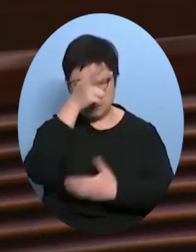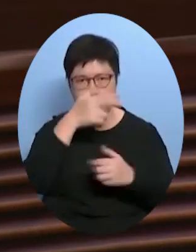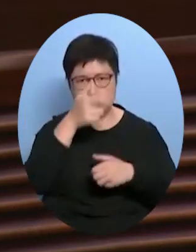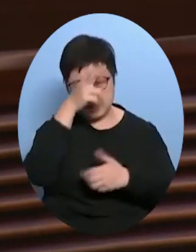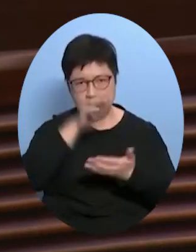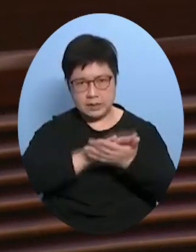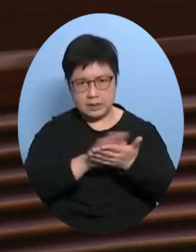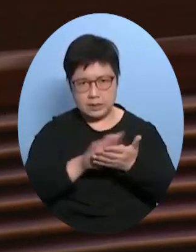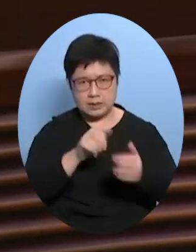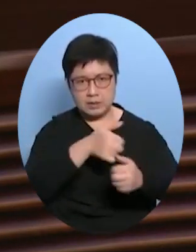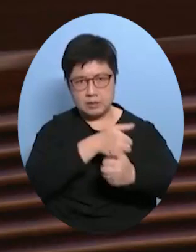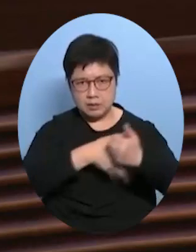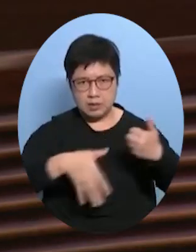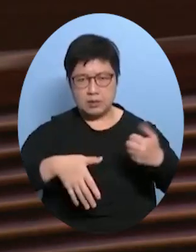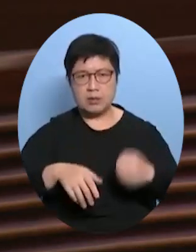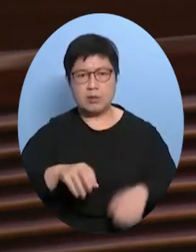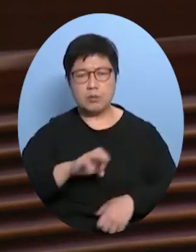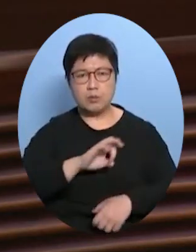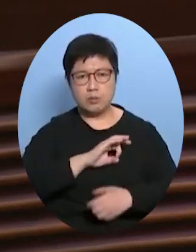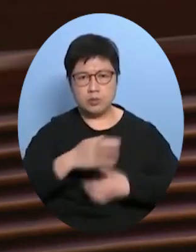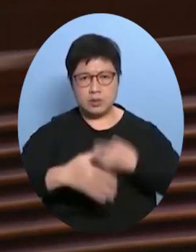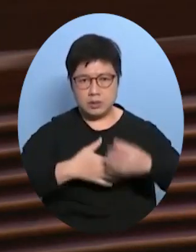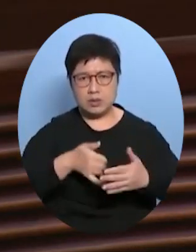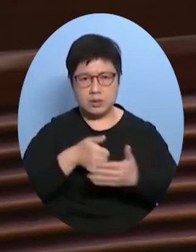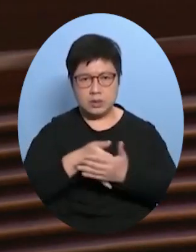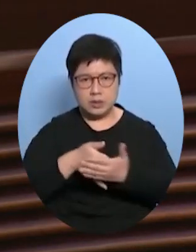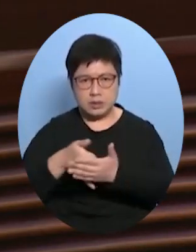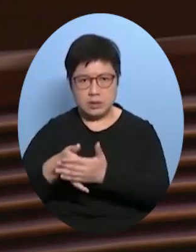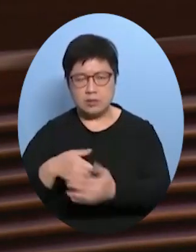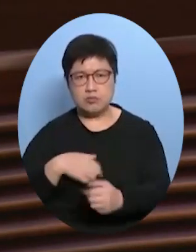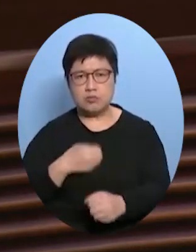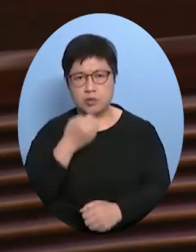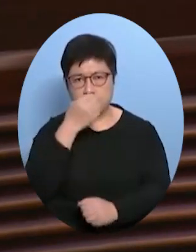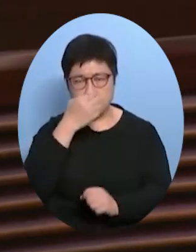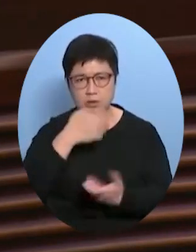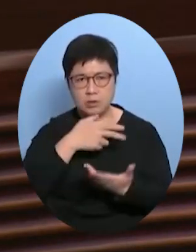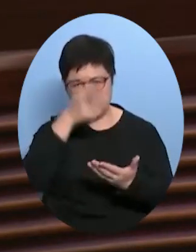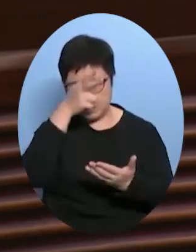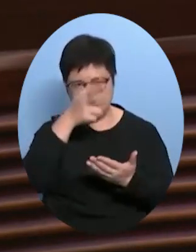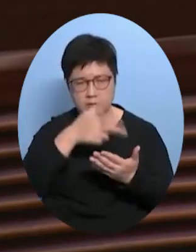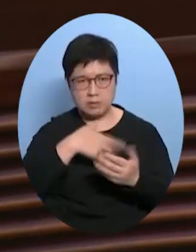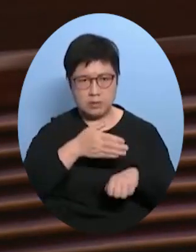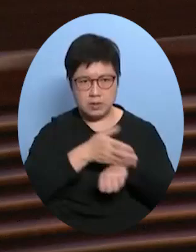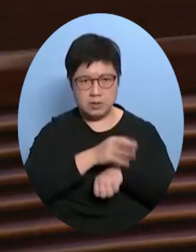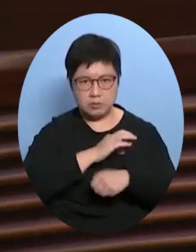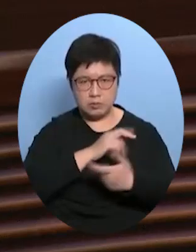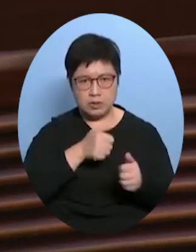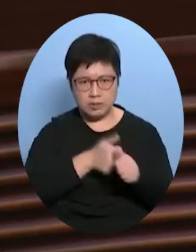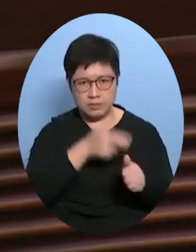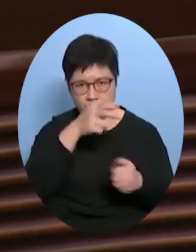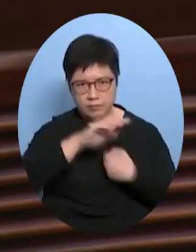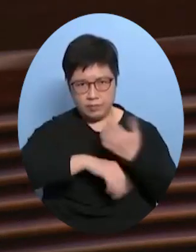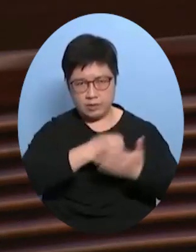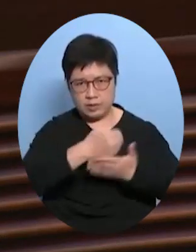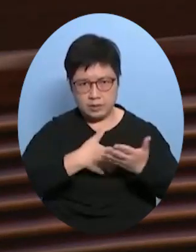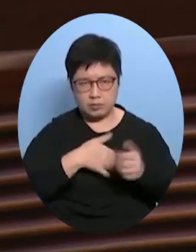內癱瘓議會的運作，阻撓特區政府依法施政，在議會外為暴力撐